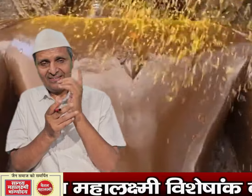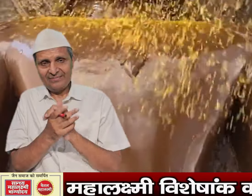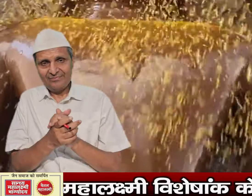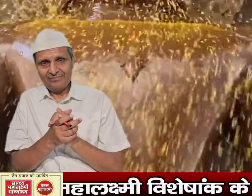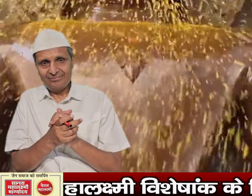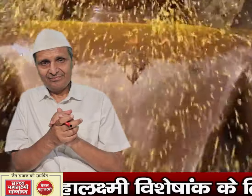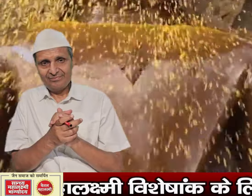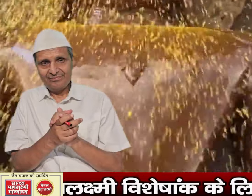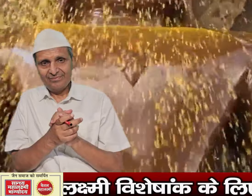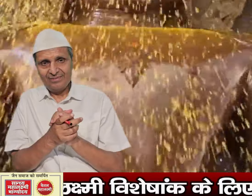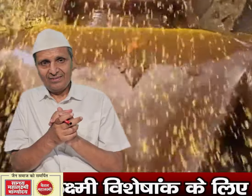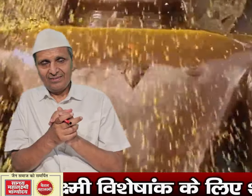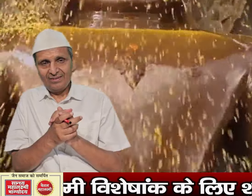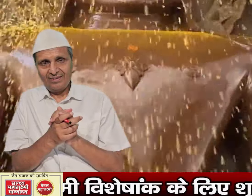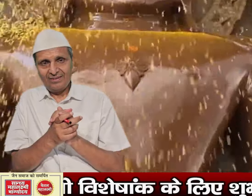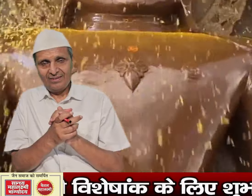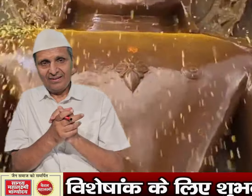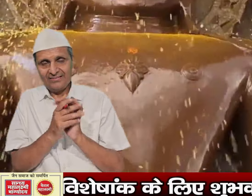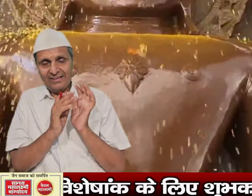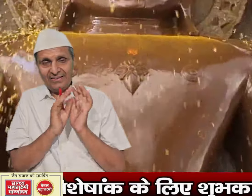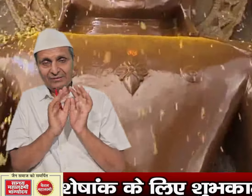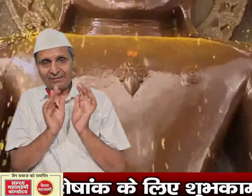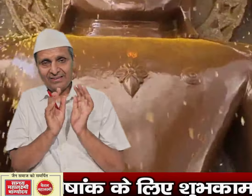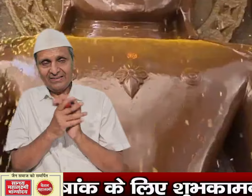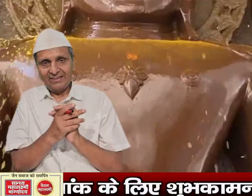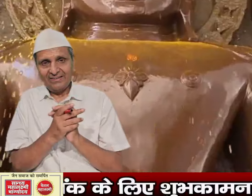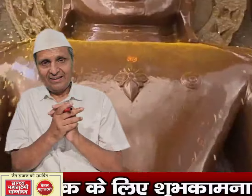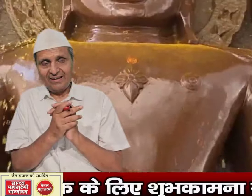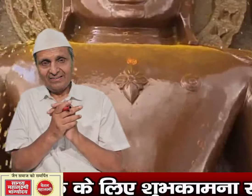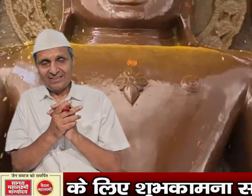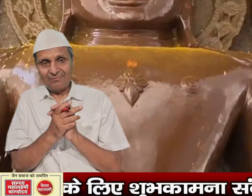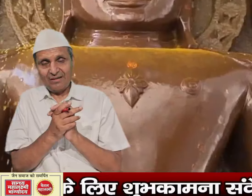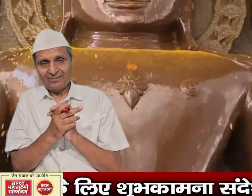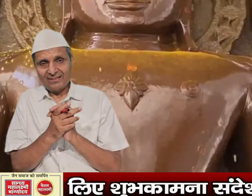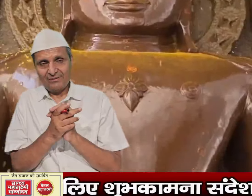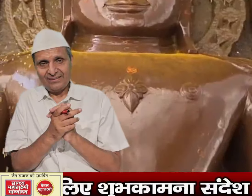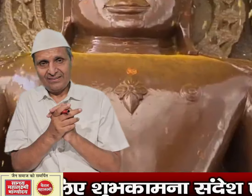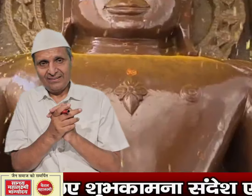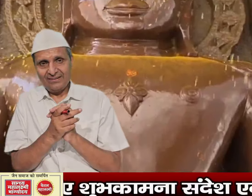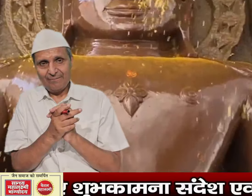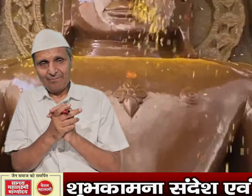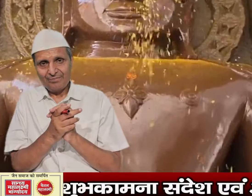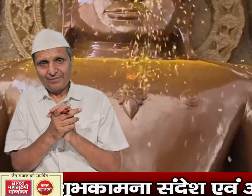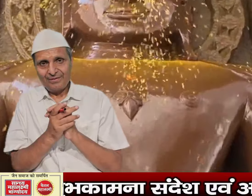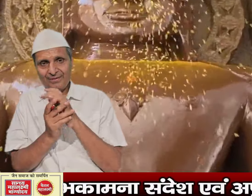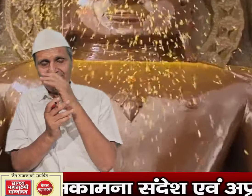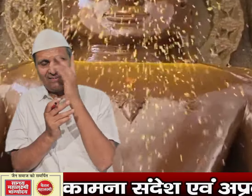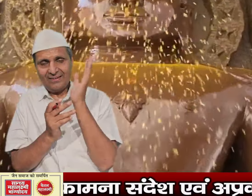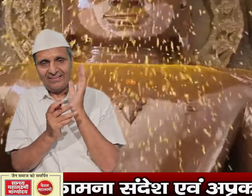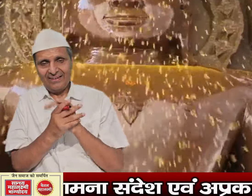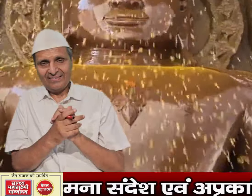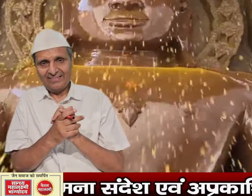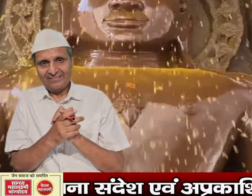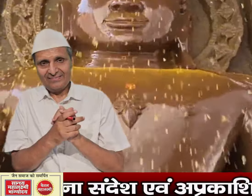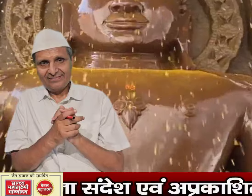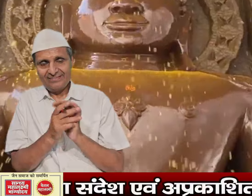11 थी आचार्य श्री ने स्पष्ट कह दिया था आज इसका महा मस्त का अभिषेक करेंगे टेंट